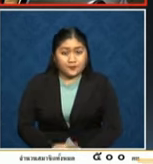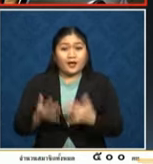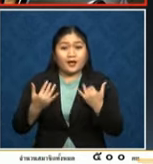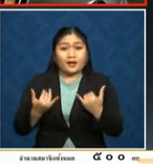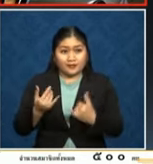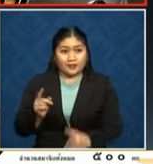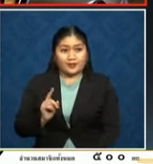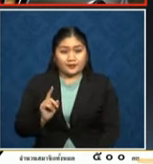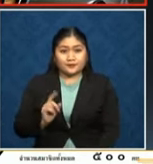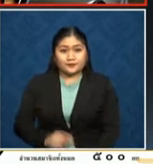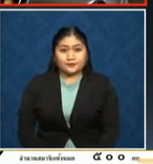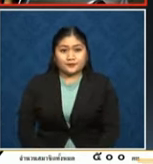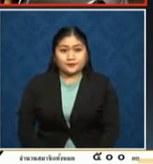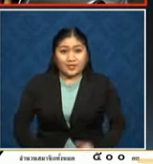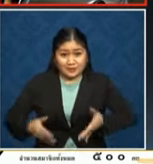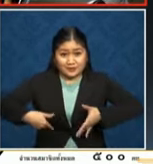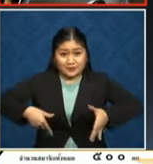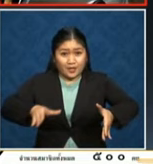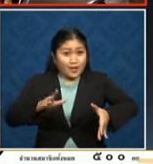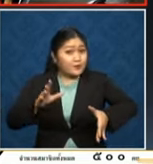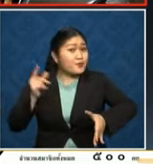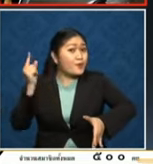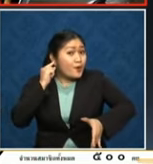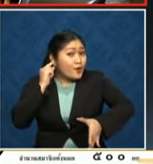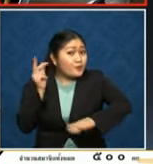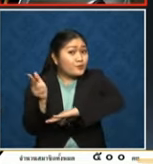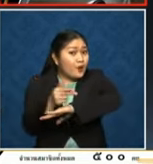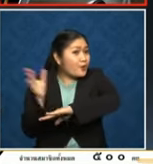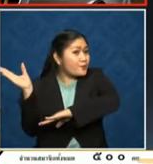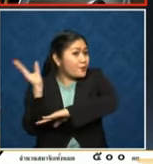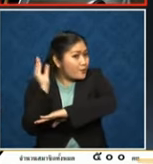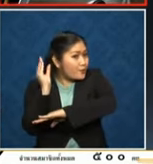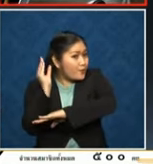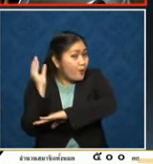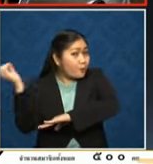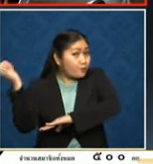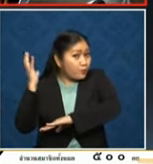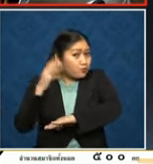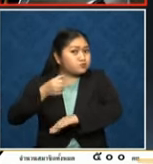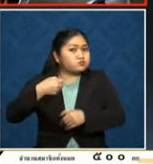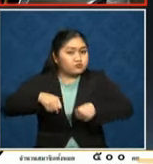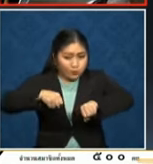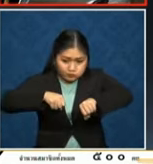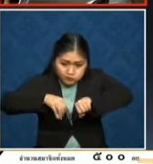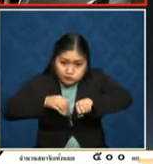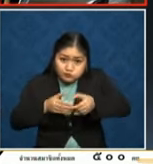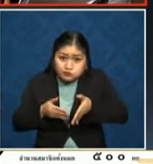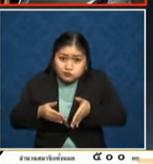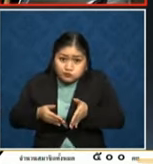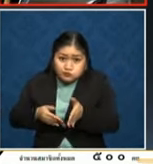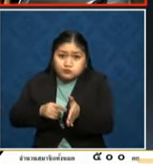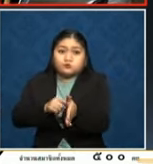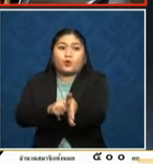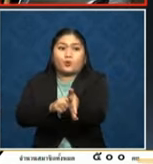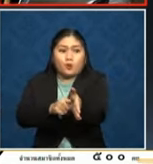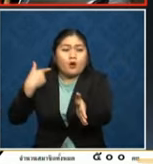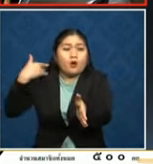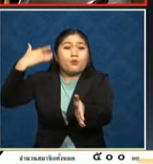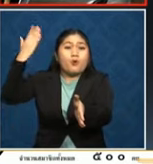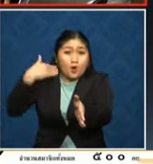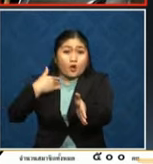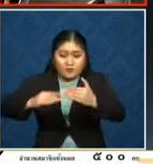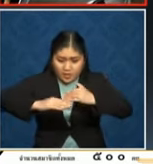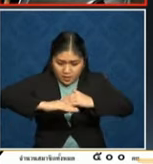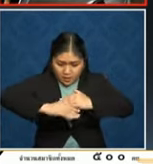โอเคครับจากคลิปนะครับหลังแฟลตคอ1คอ2ถนนมิตรไมตรีนะครับแต่ก่อนมีคันชะลอครับแต่พอทำถนน